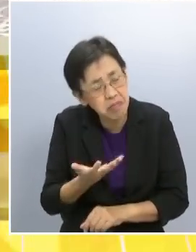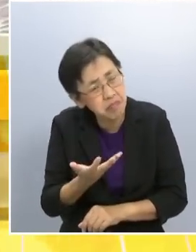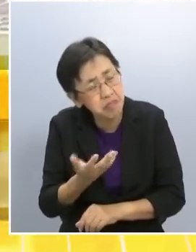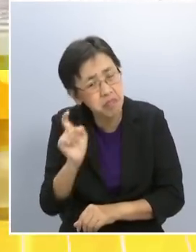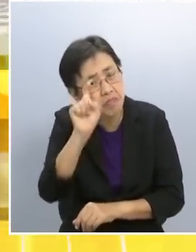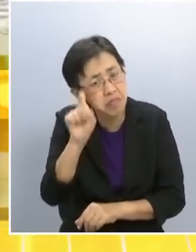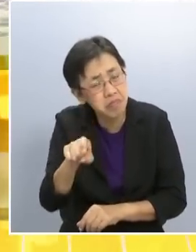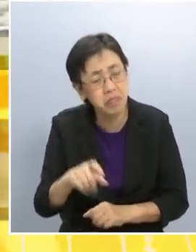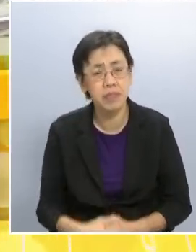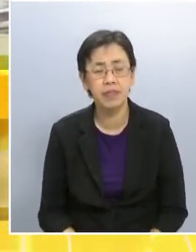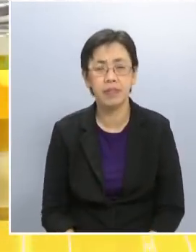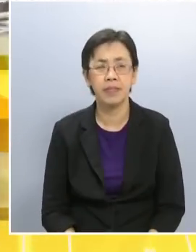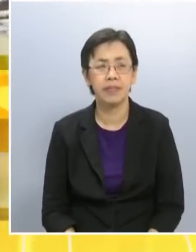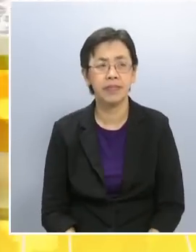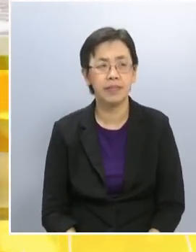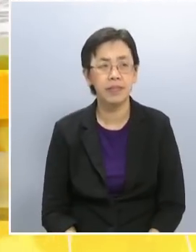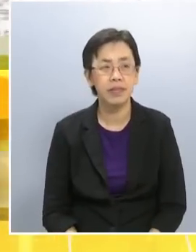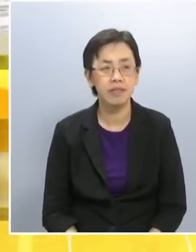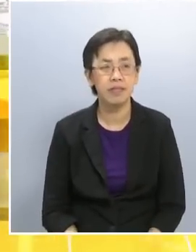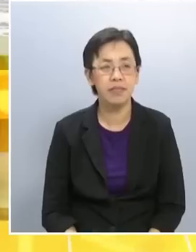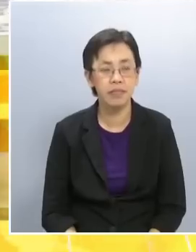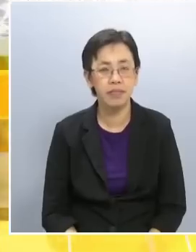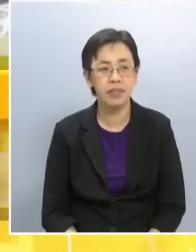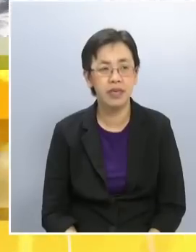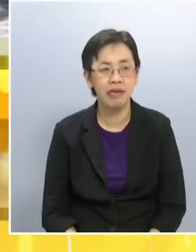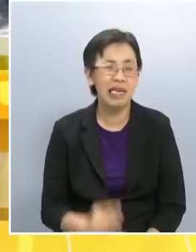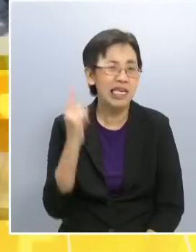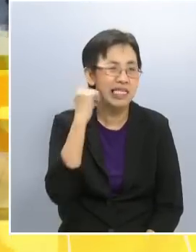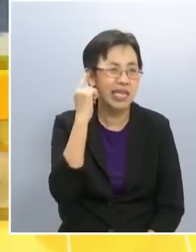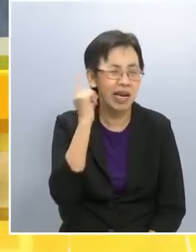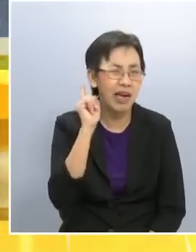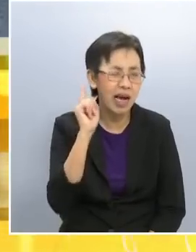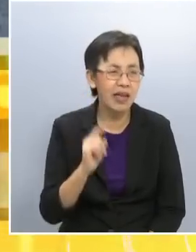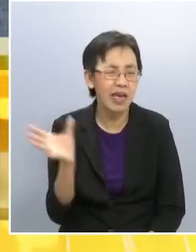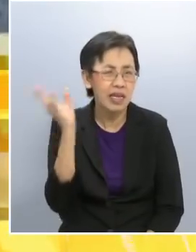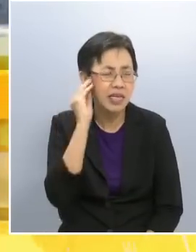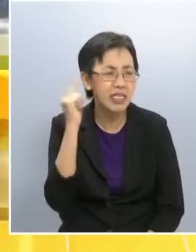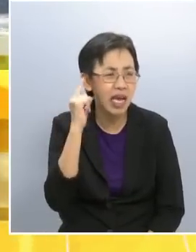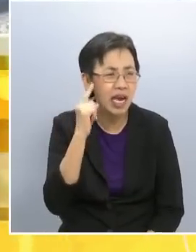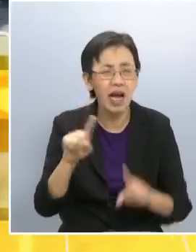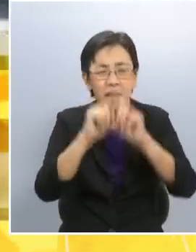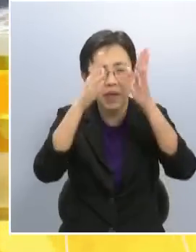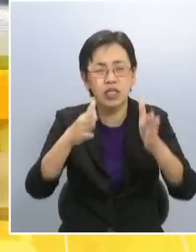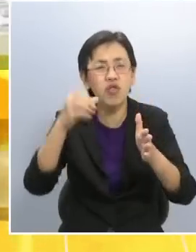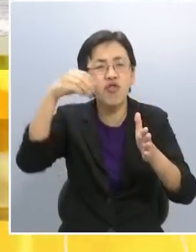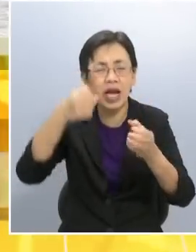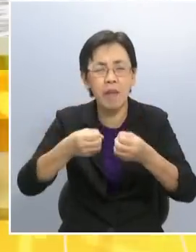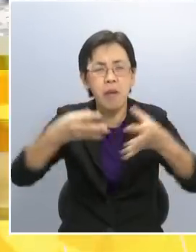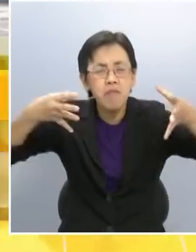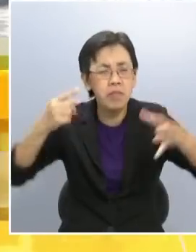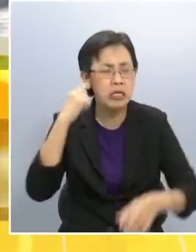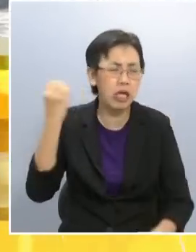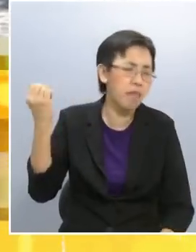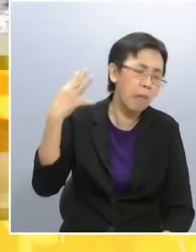าได้ยินเสียงคล้ายๆอะไรตู้ไฟระเบิดแต่เสียงดังม